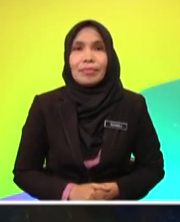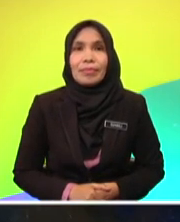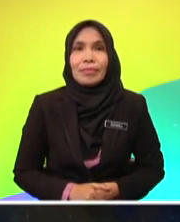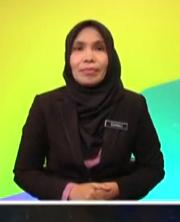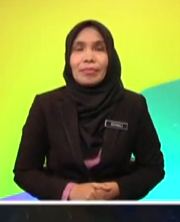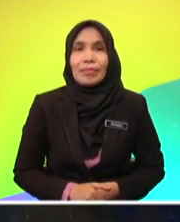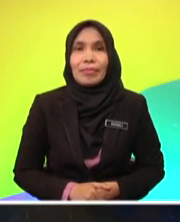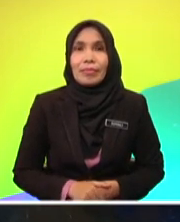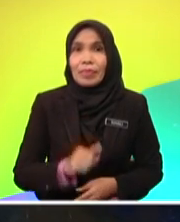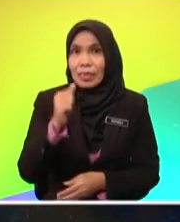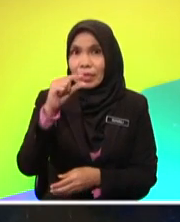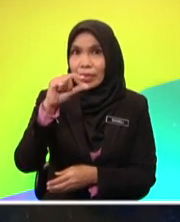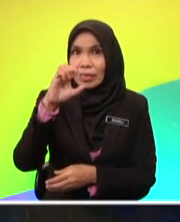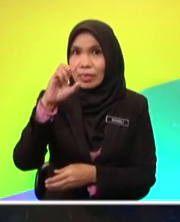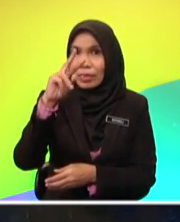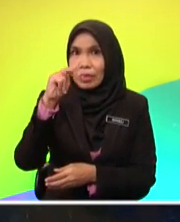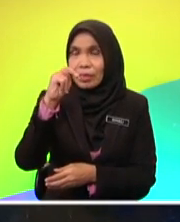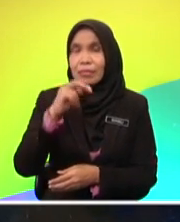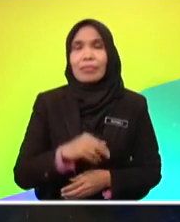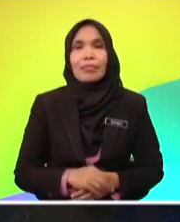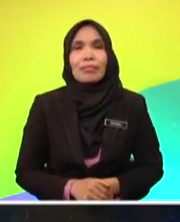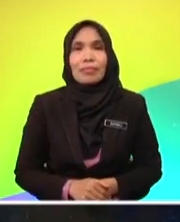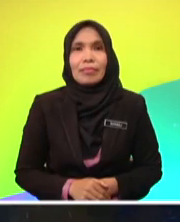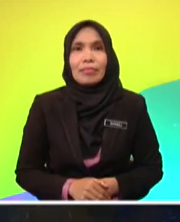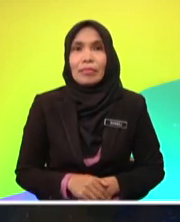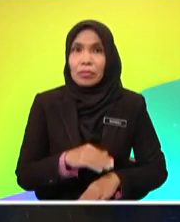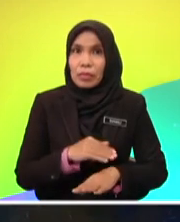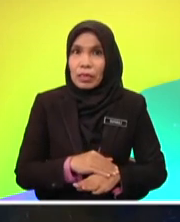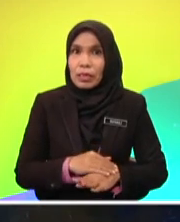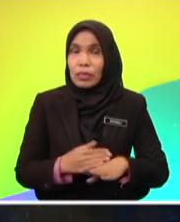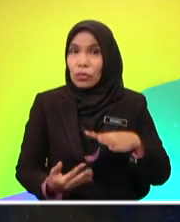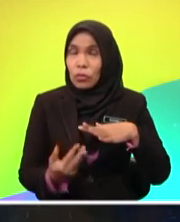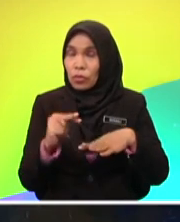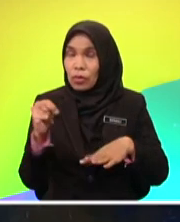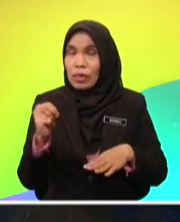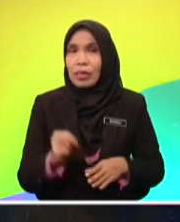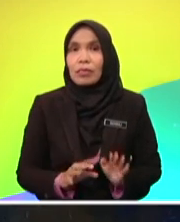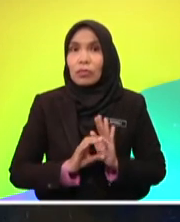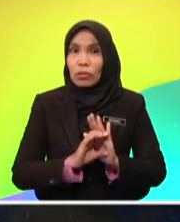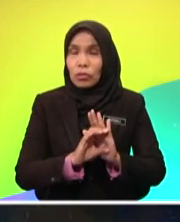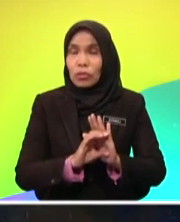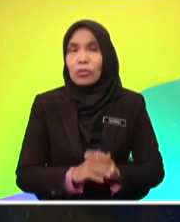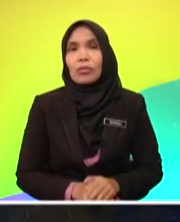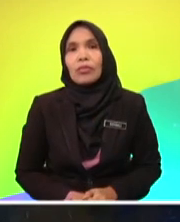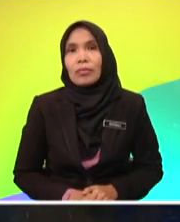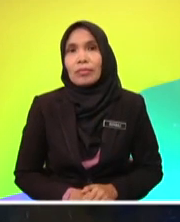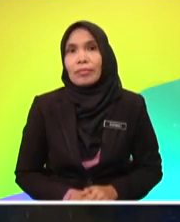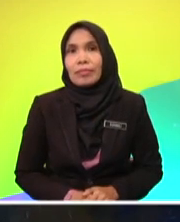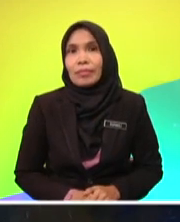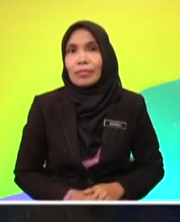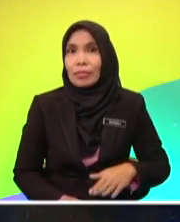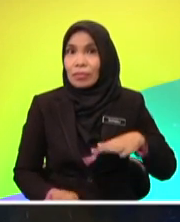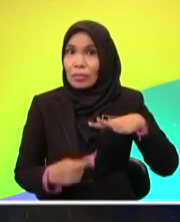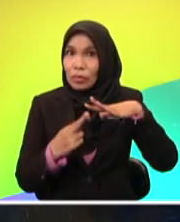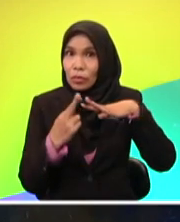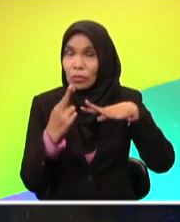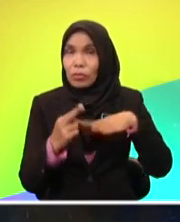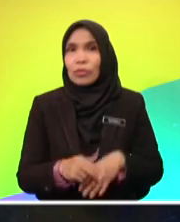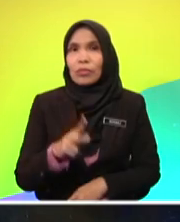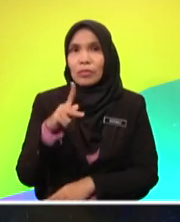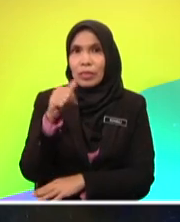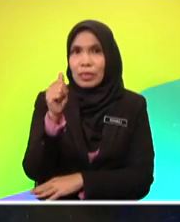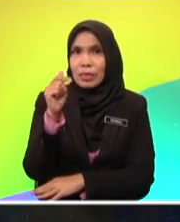Contohnya alga, lumut, paku pakis, itu adalah contoh-contoh tumbuhan